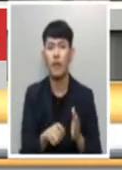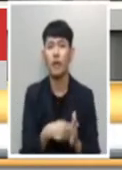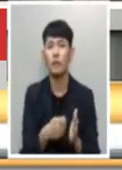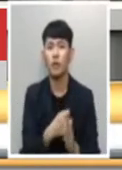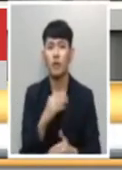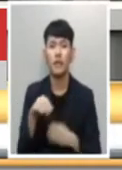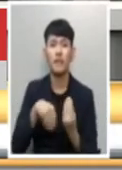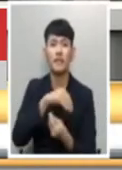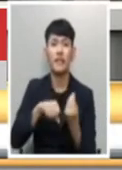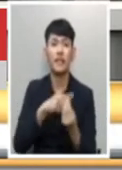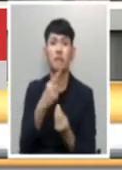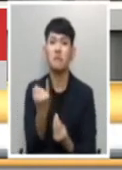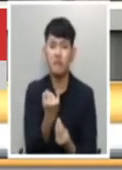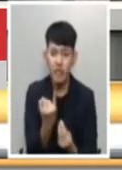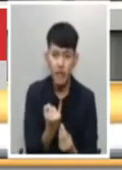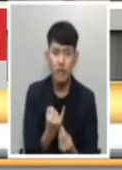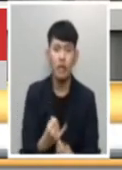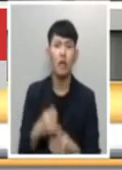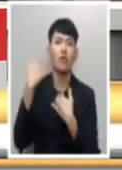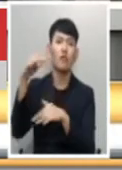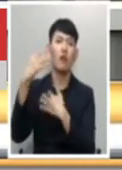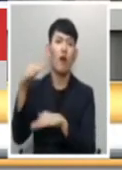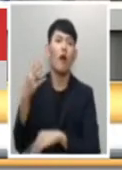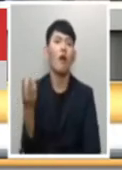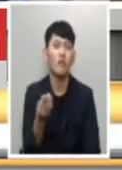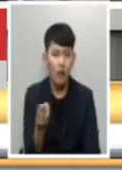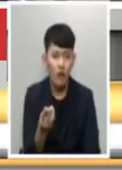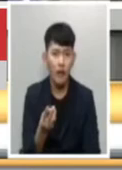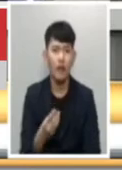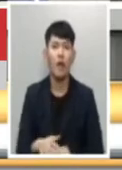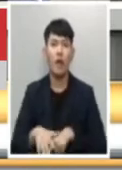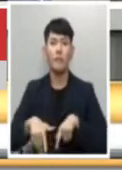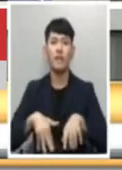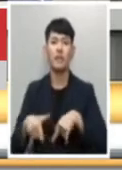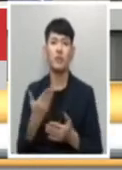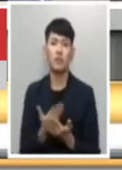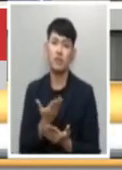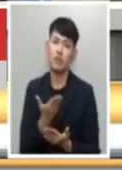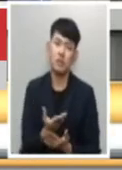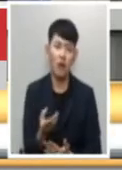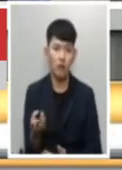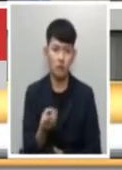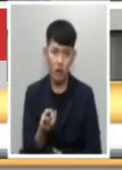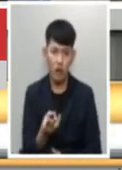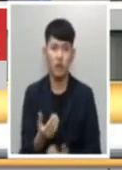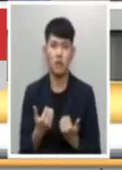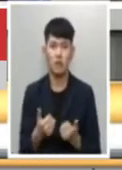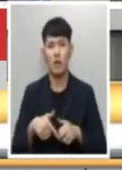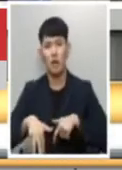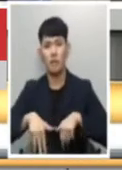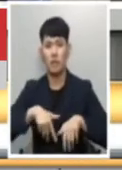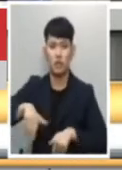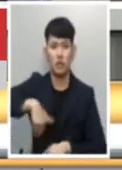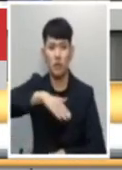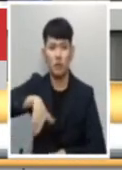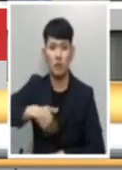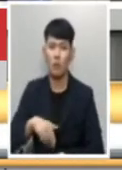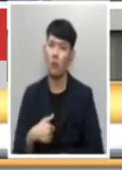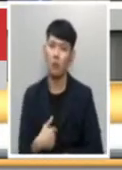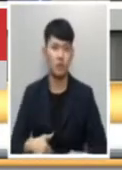ายส่งออกลดลงกำลังซื้อประชาชนไม่มีในขณะนี้พี่น้องประชาชนกำลังจะตายแ